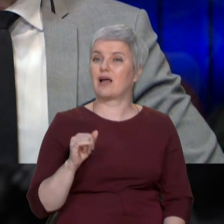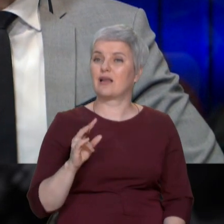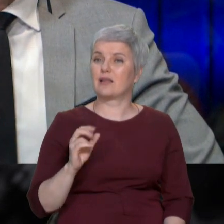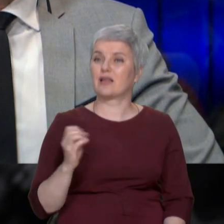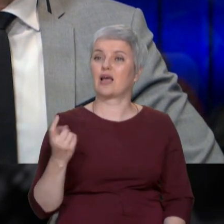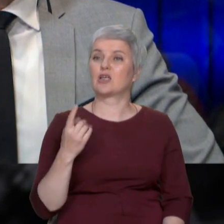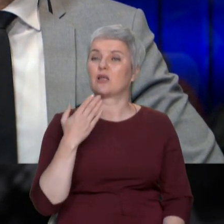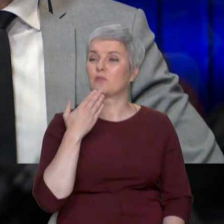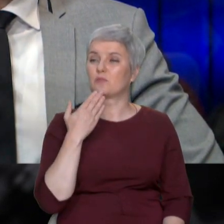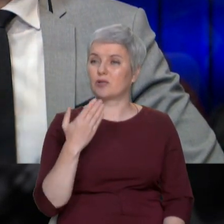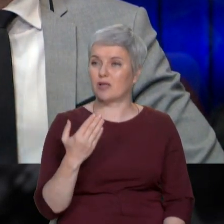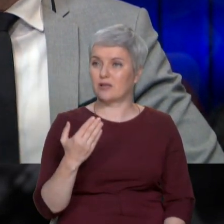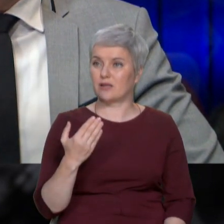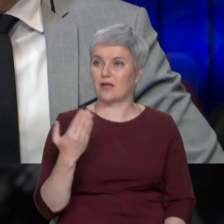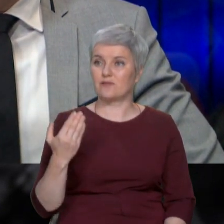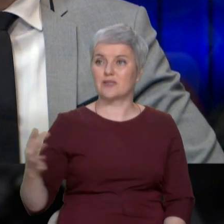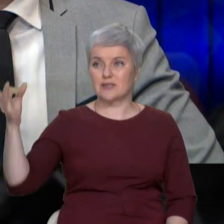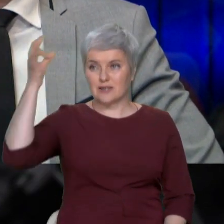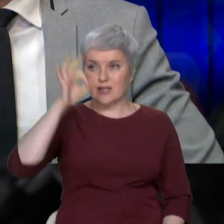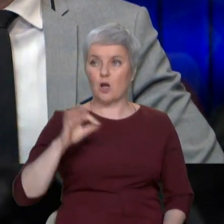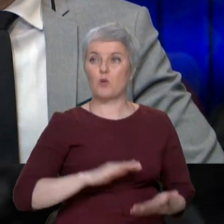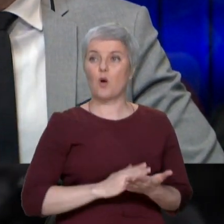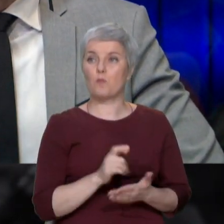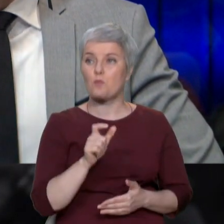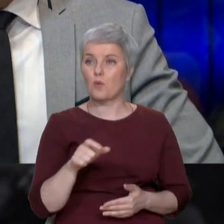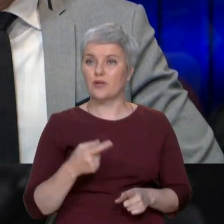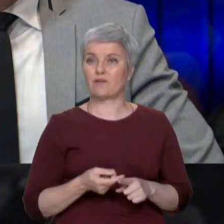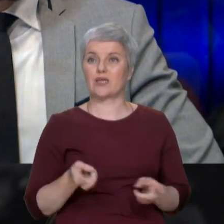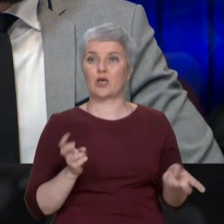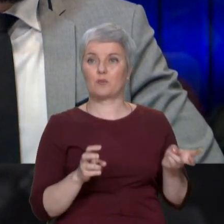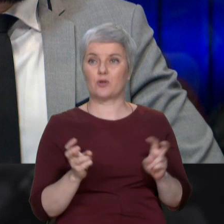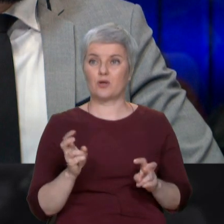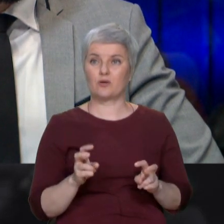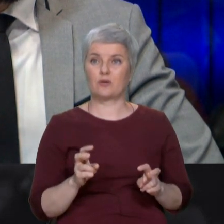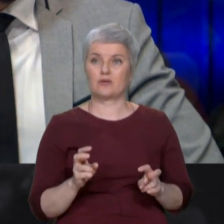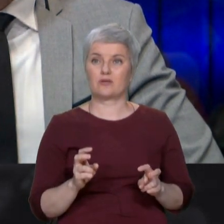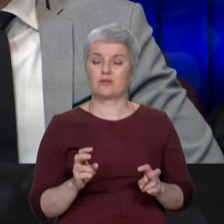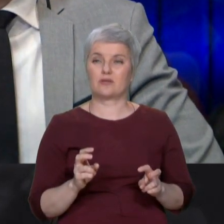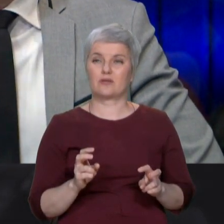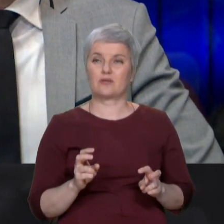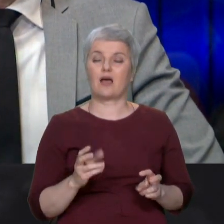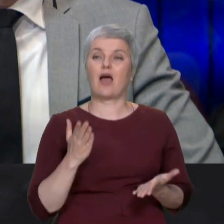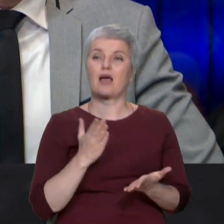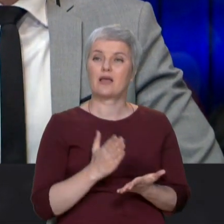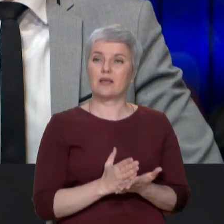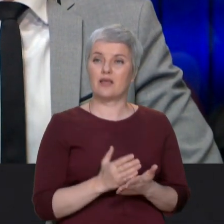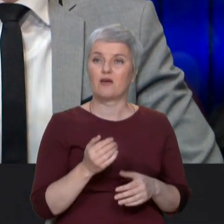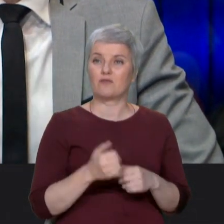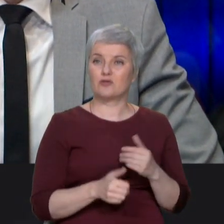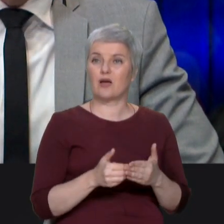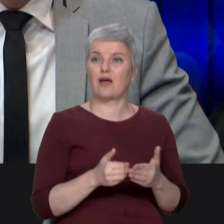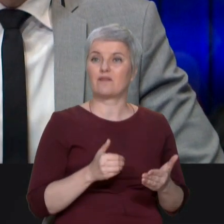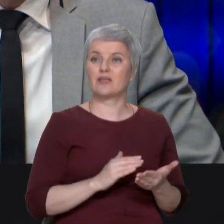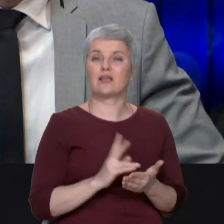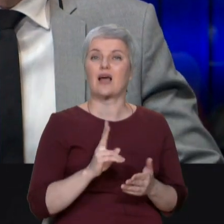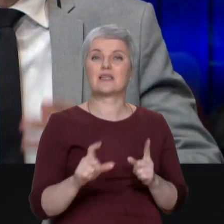одне питання вам хочу поставити. Так, ви згадали про політиків, які приходять. Скажіть, будь ласка, чи є от вже від них